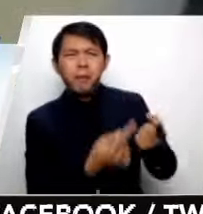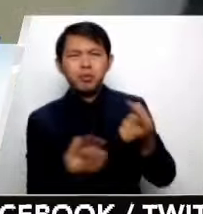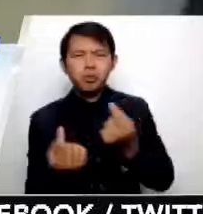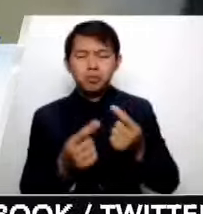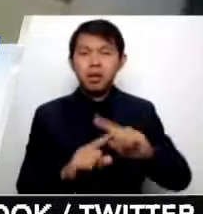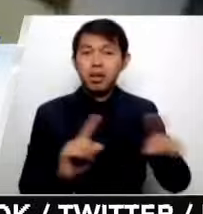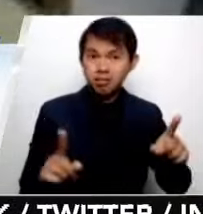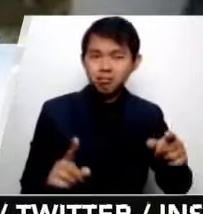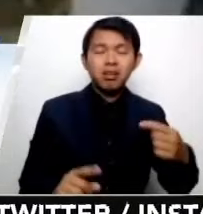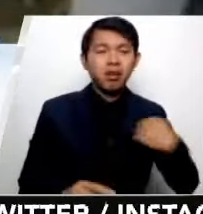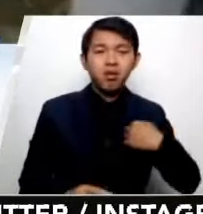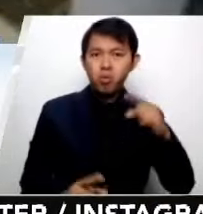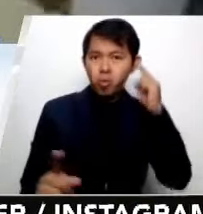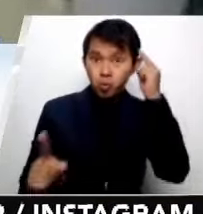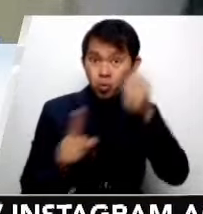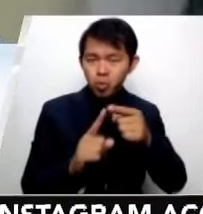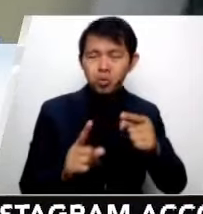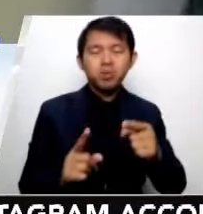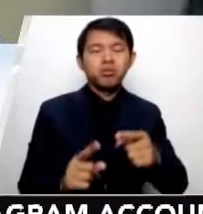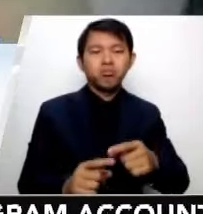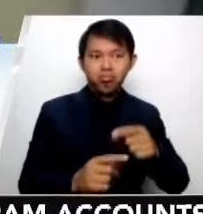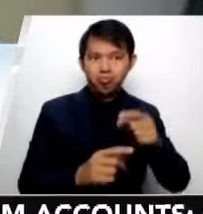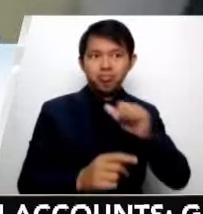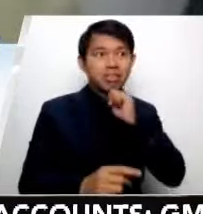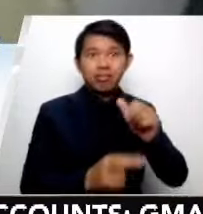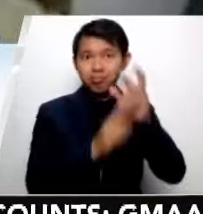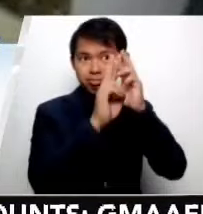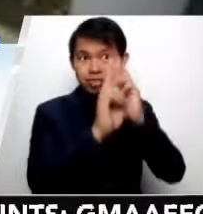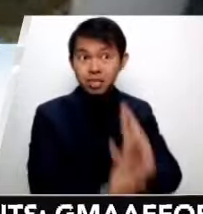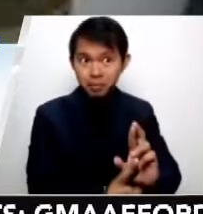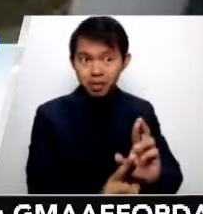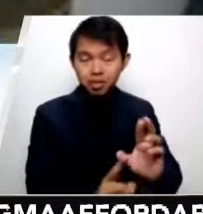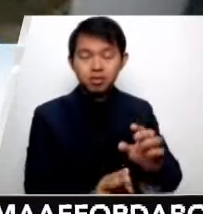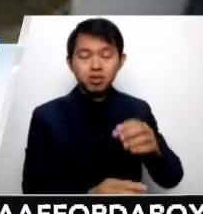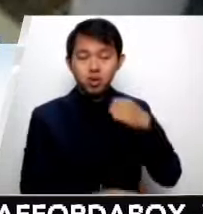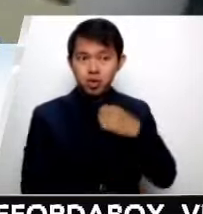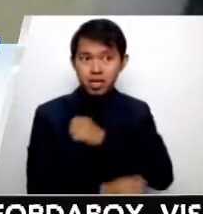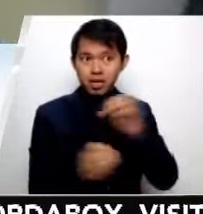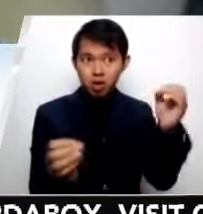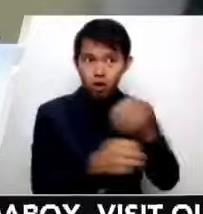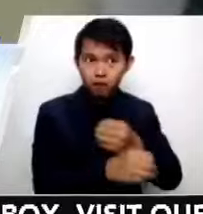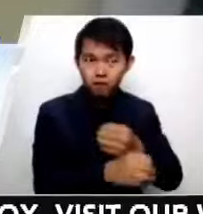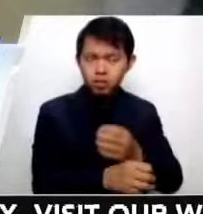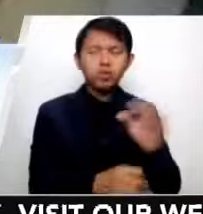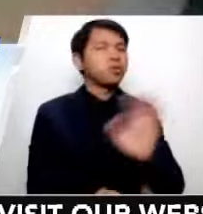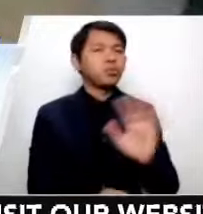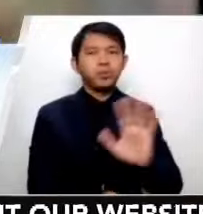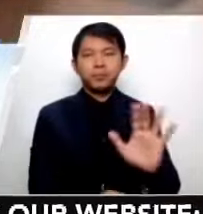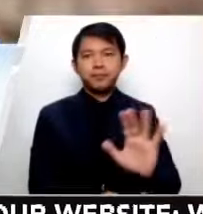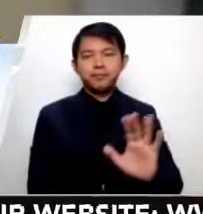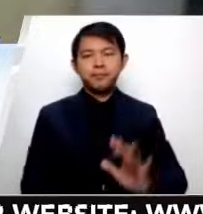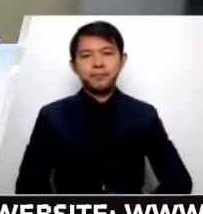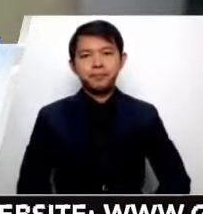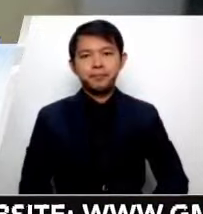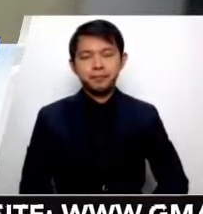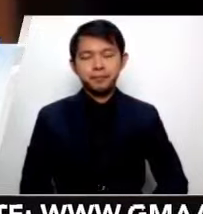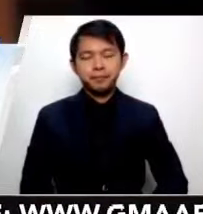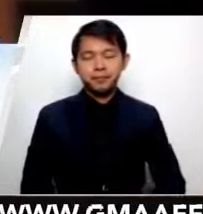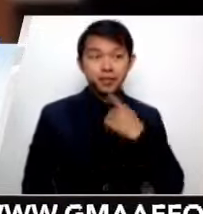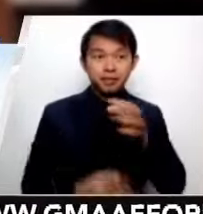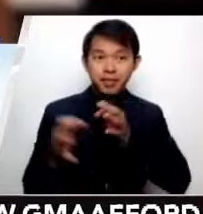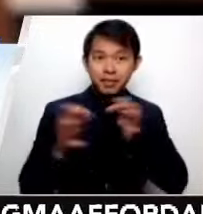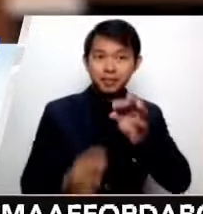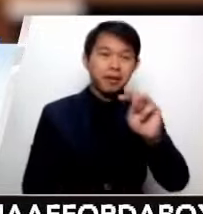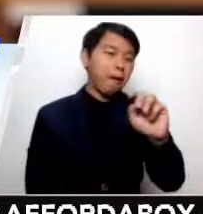to disrespect the Senate or anything like that. Ito ang paglililaw ni Mariel Rodriguez Padilla